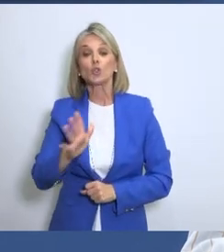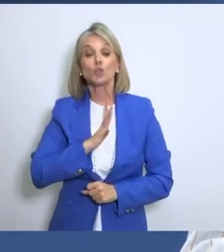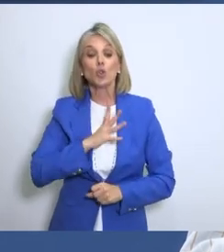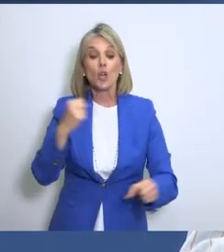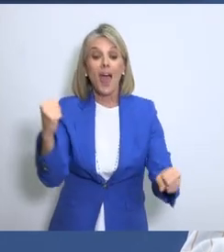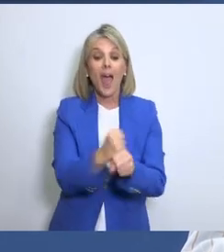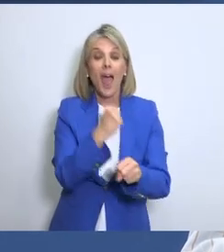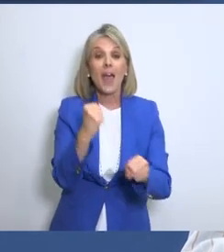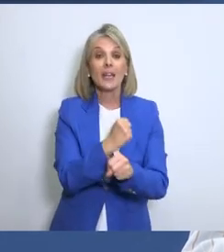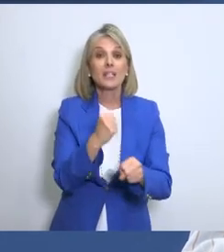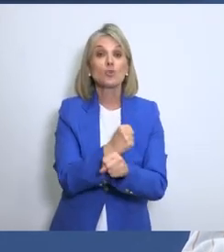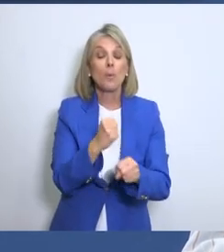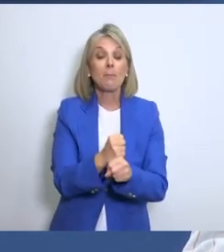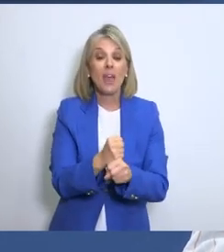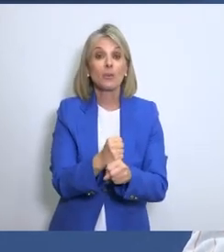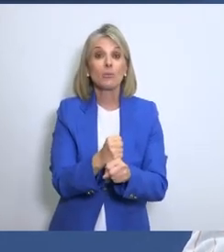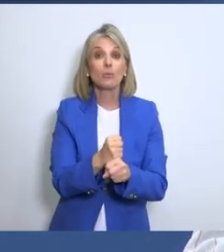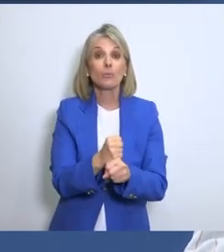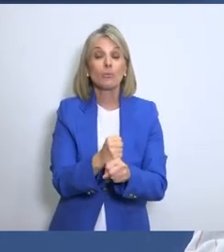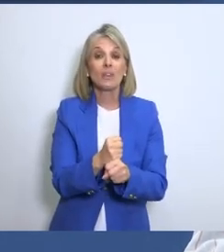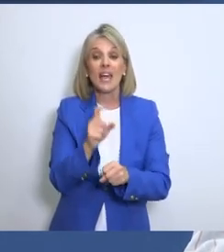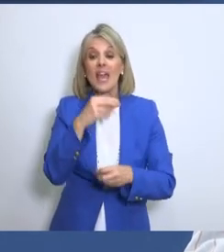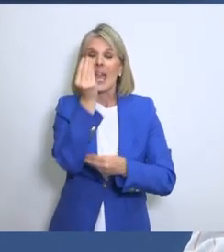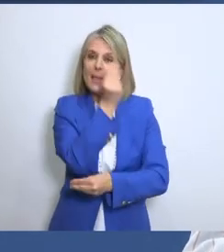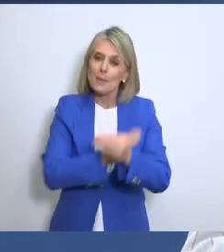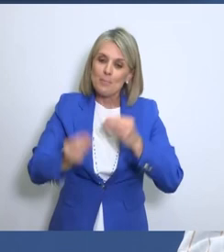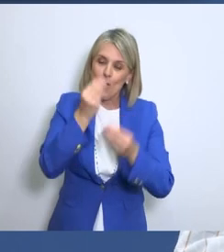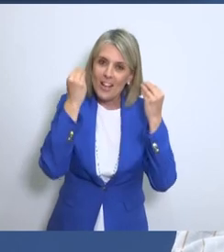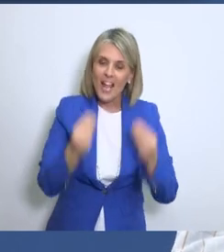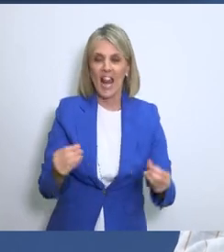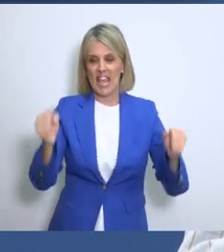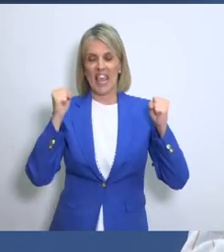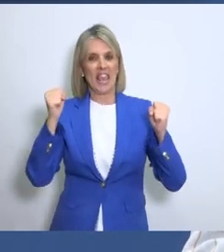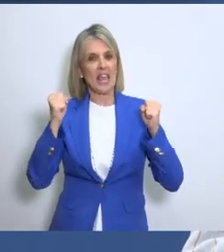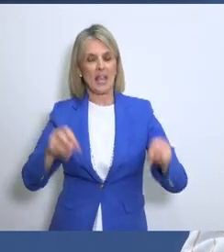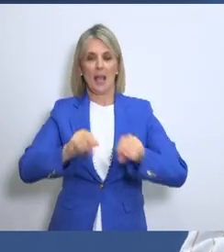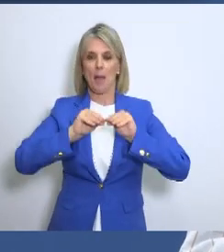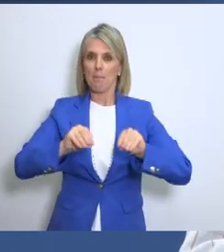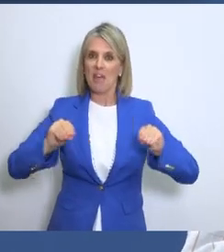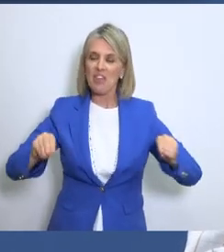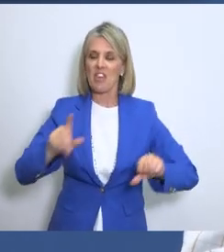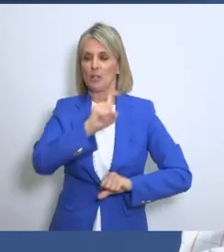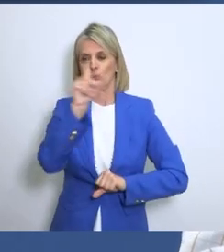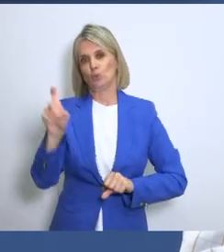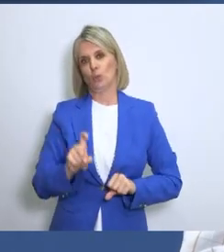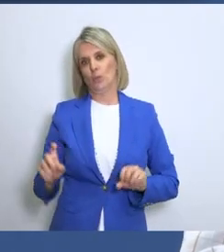εργαζομένων, του βιωτικού επίπεδου για καλύτερη υγεία, παιδεία και ούτω